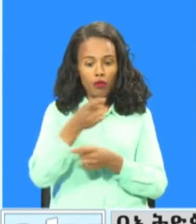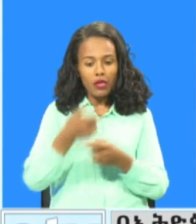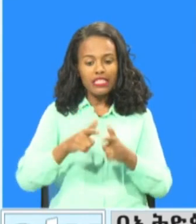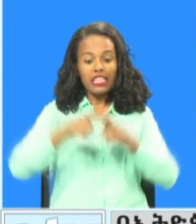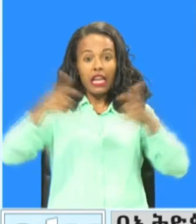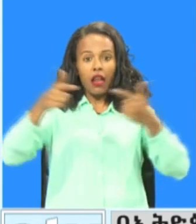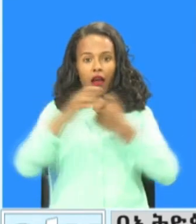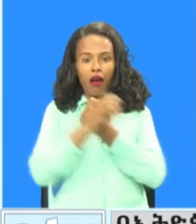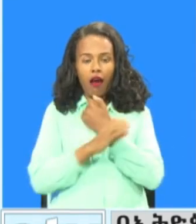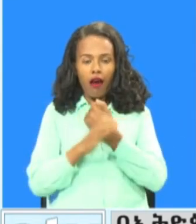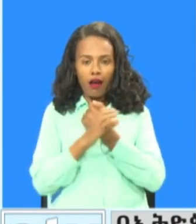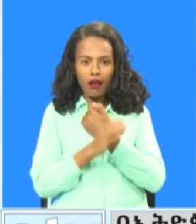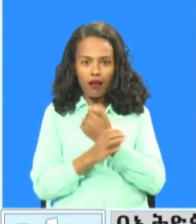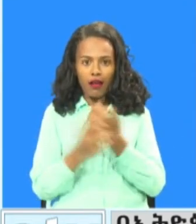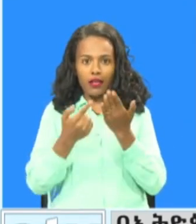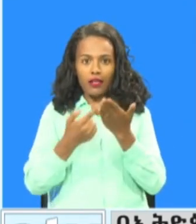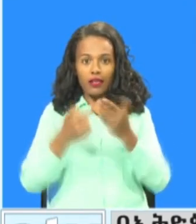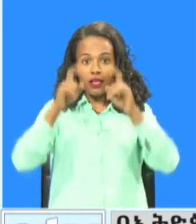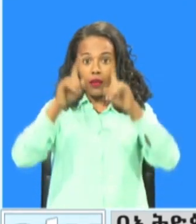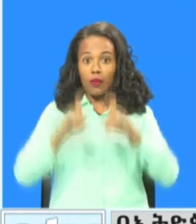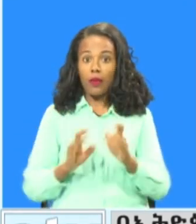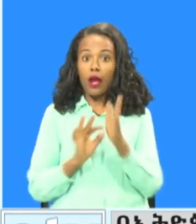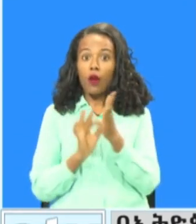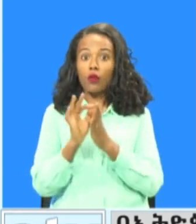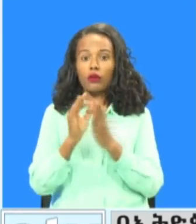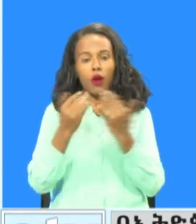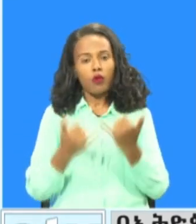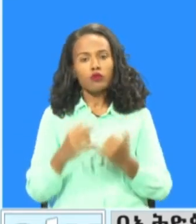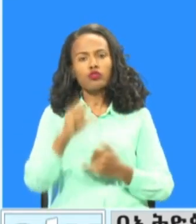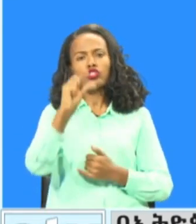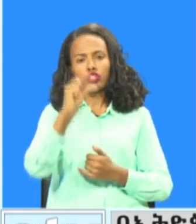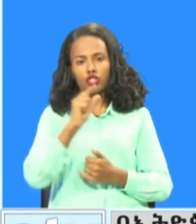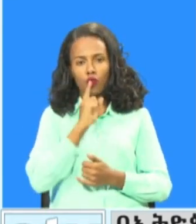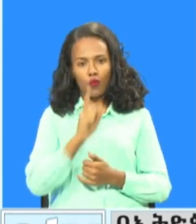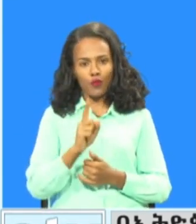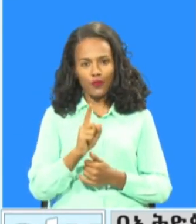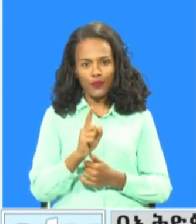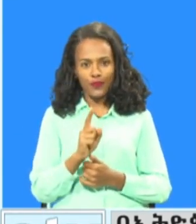ትልቅ አገር ይህ የምርመራ ቁጥር አሁንም ትንሽ ቁጥር ነው።